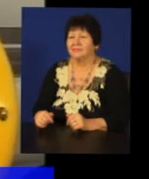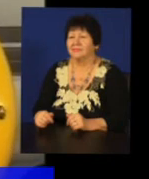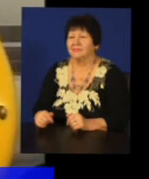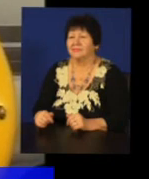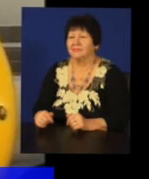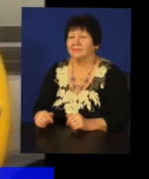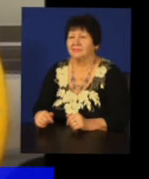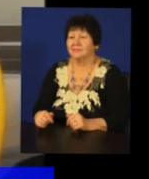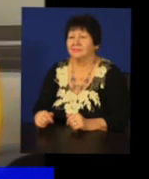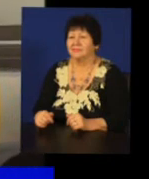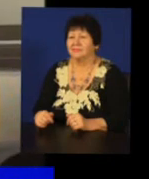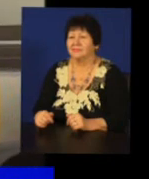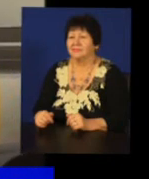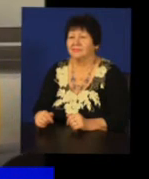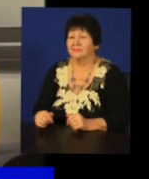Da.